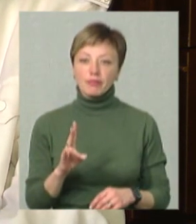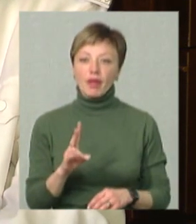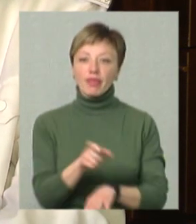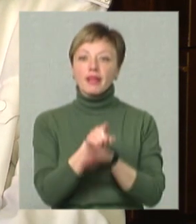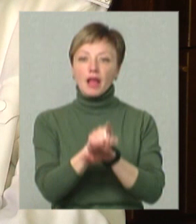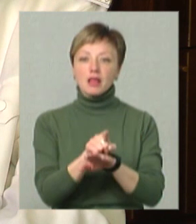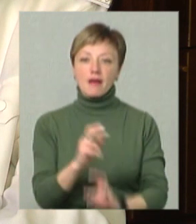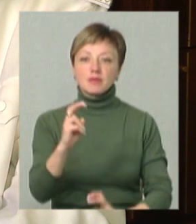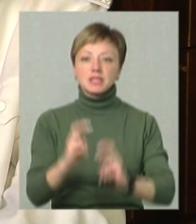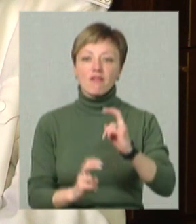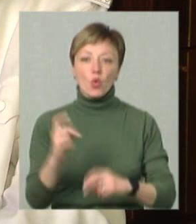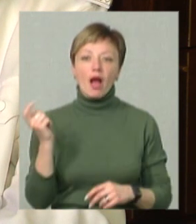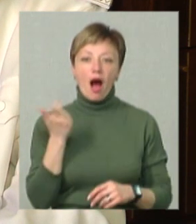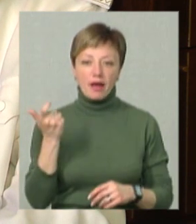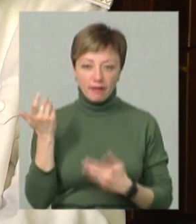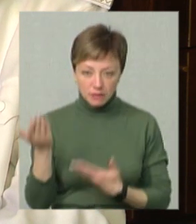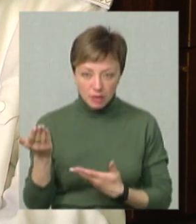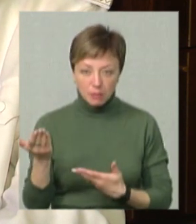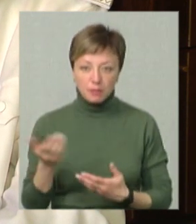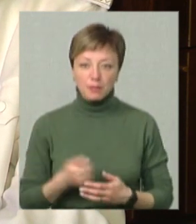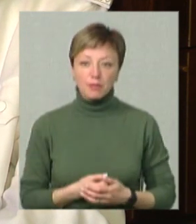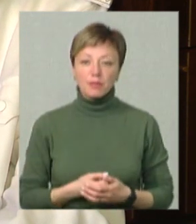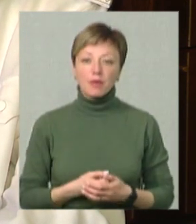на танковом заводе Харьковском,